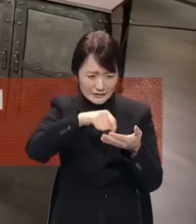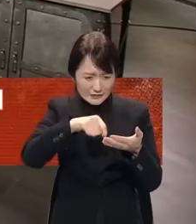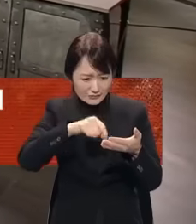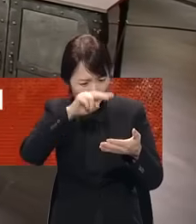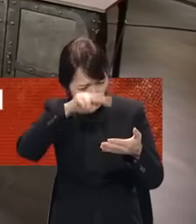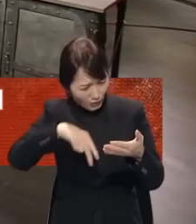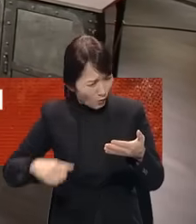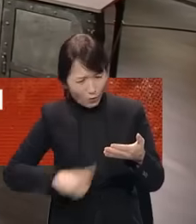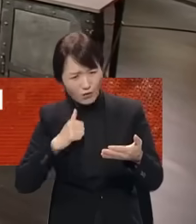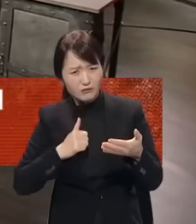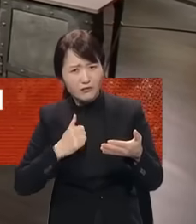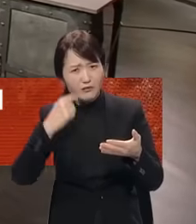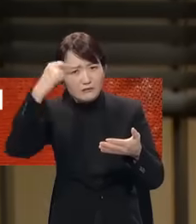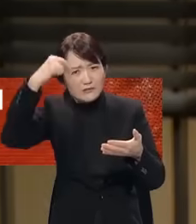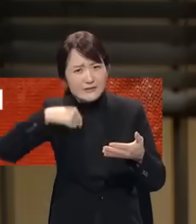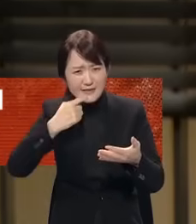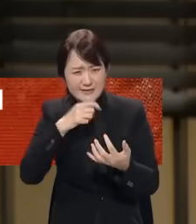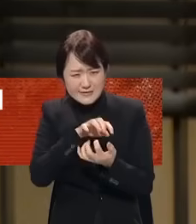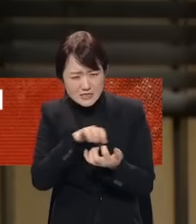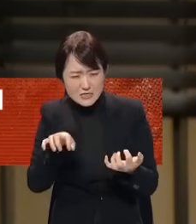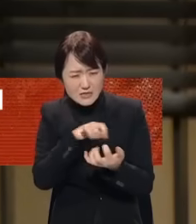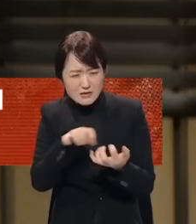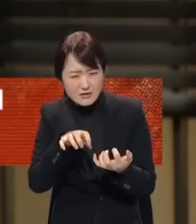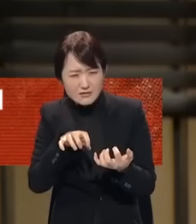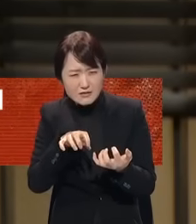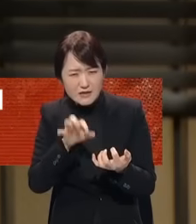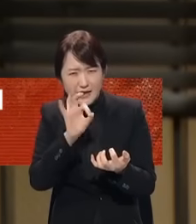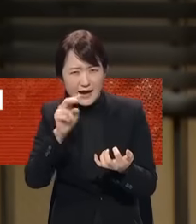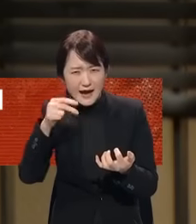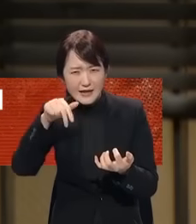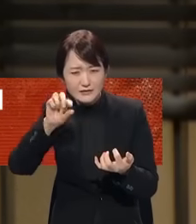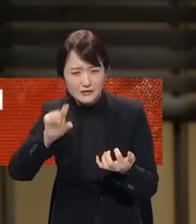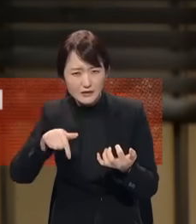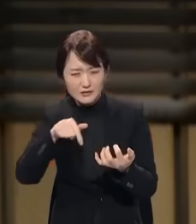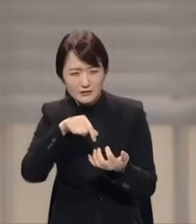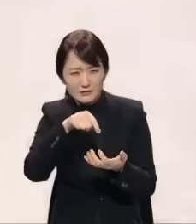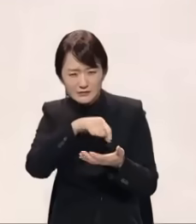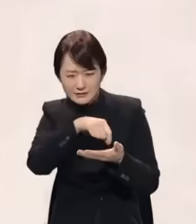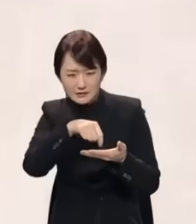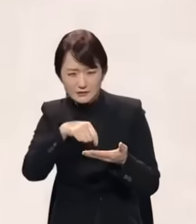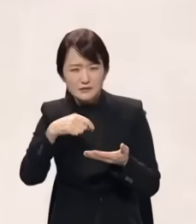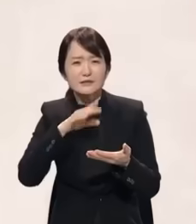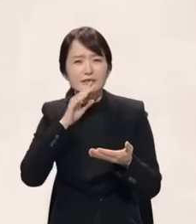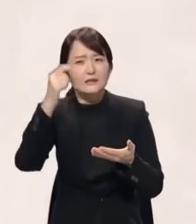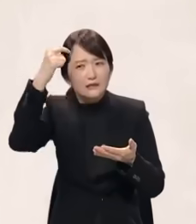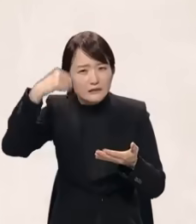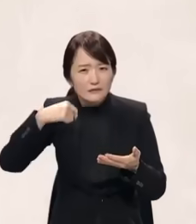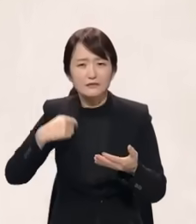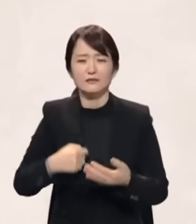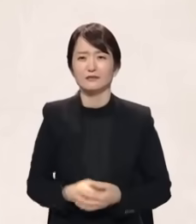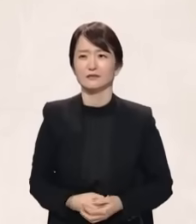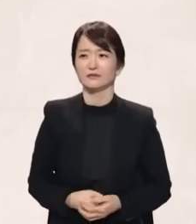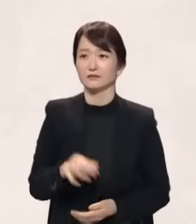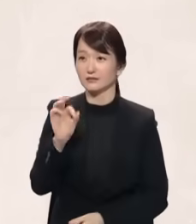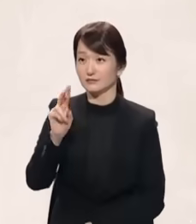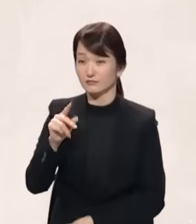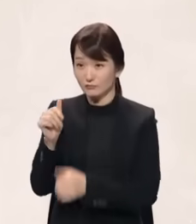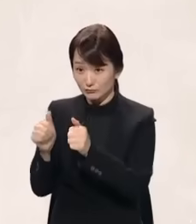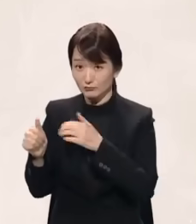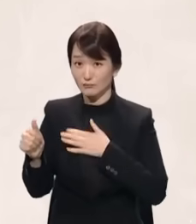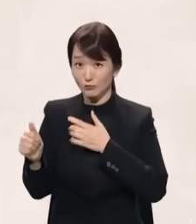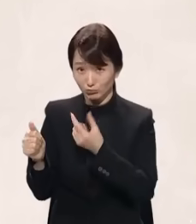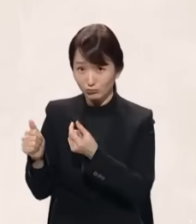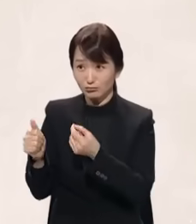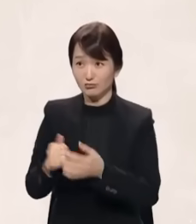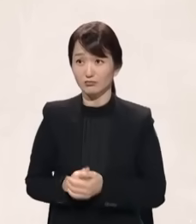느껴져요. 그러니까 살기가 느껴지죠. 아작 이런 얘기를 쓰기 쉽지 않거든요. 아작. 분노가 느껴지기 때문에 좀 실제라는 느낌이 너무 많이 듭니다. 양 변호사님. 아, 저도 그래요.